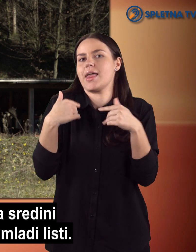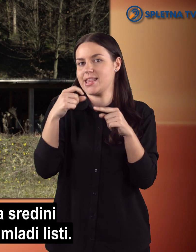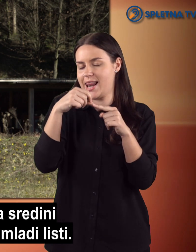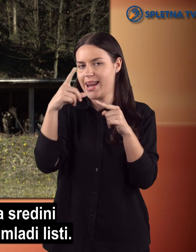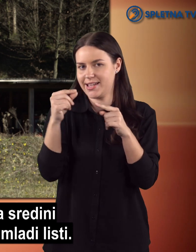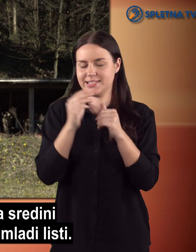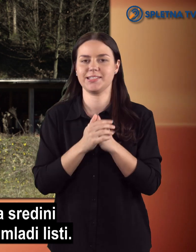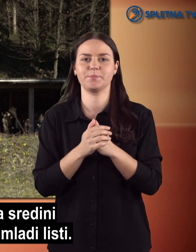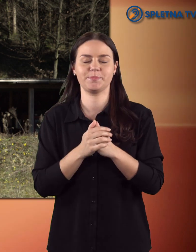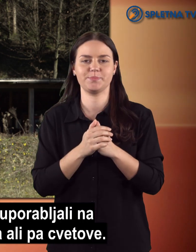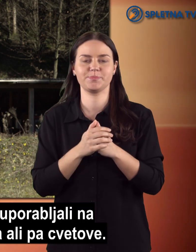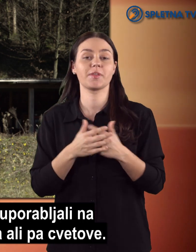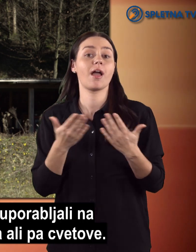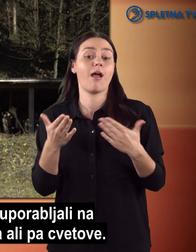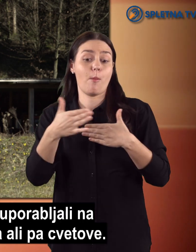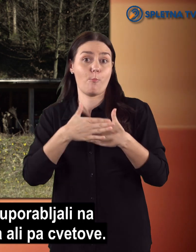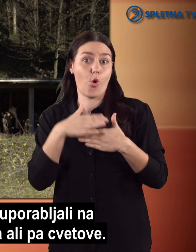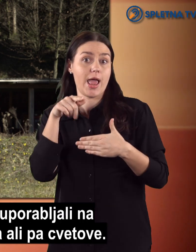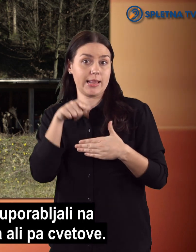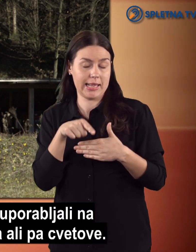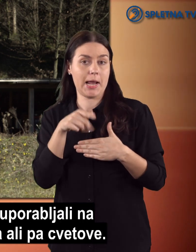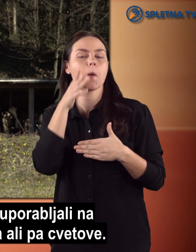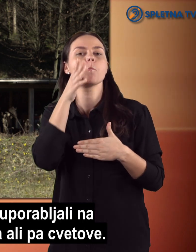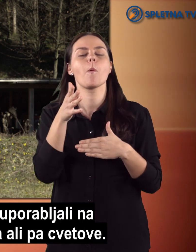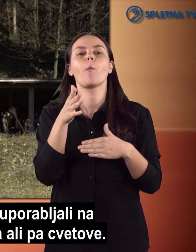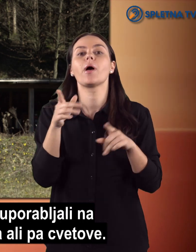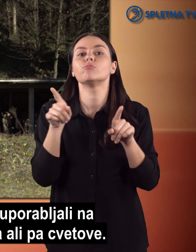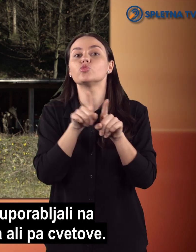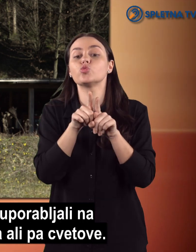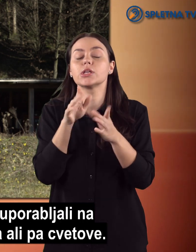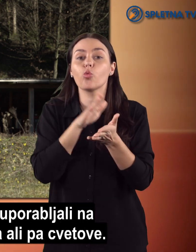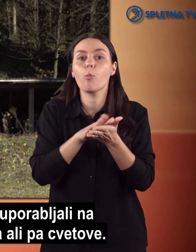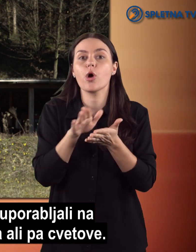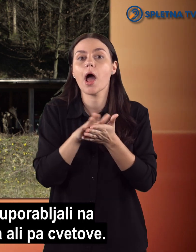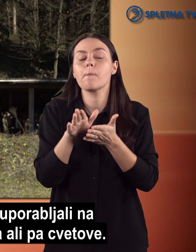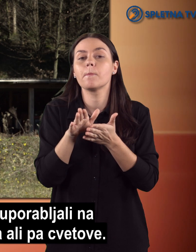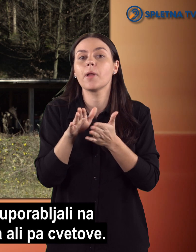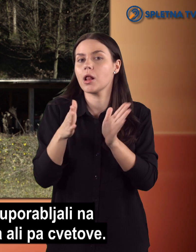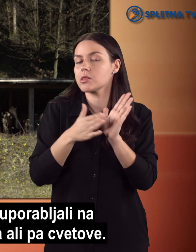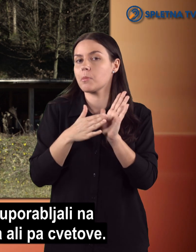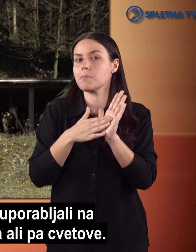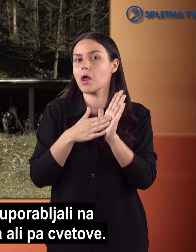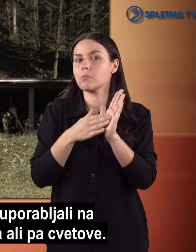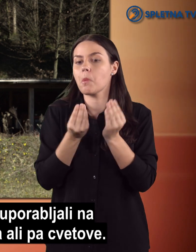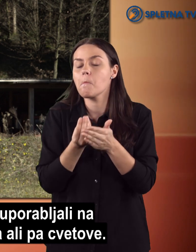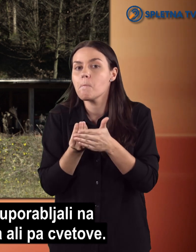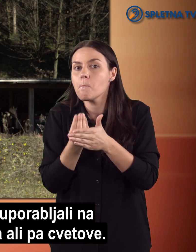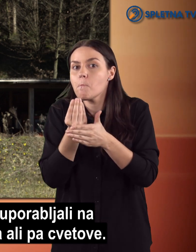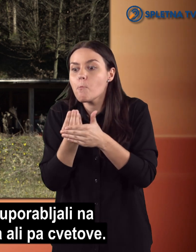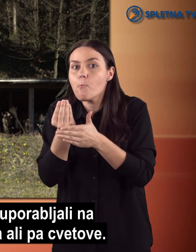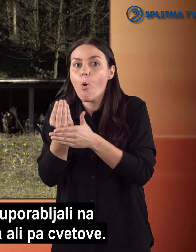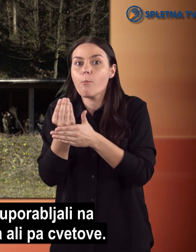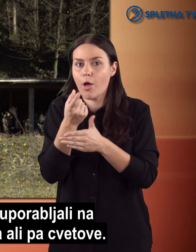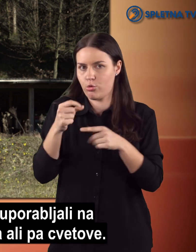listi. Poleg tega bomo pa tudi uporabljali na primer popke od regrata ali